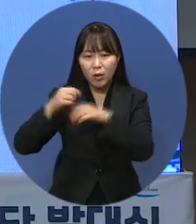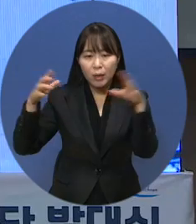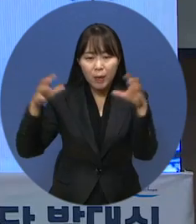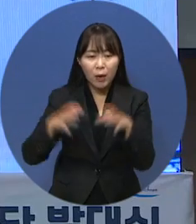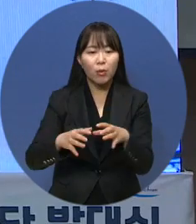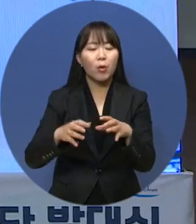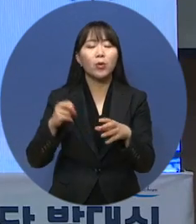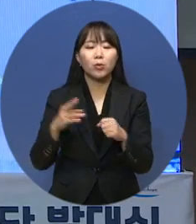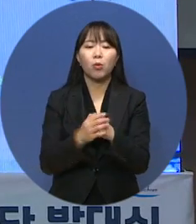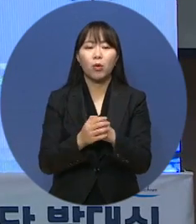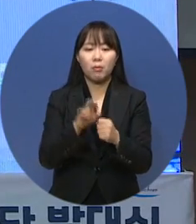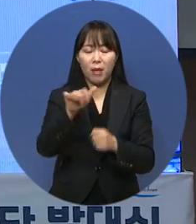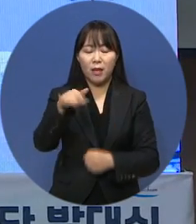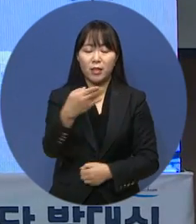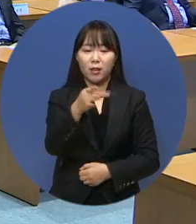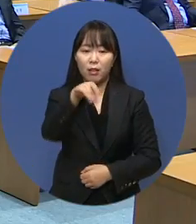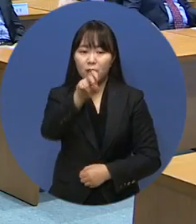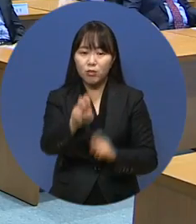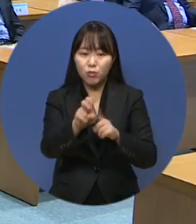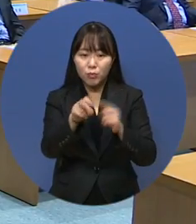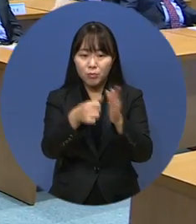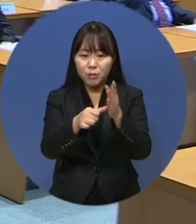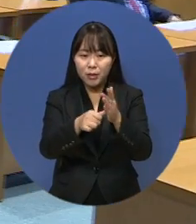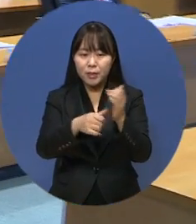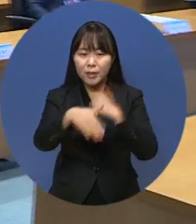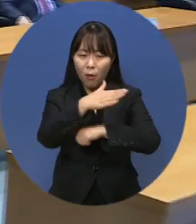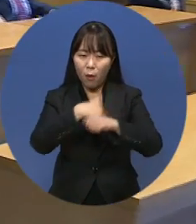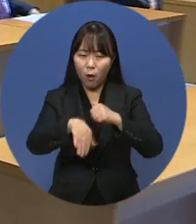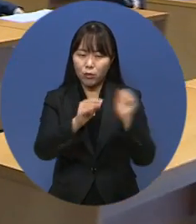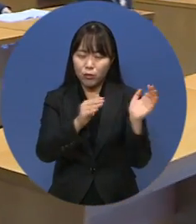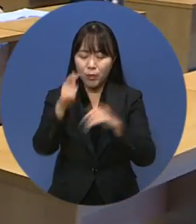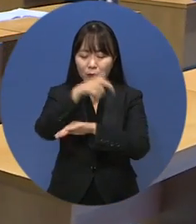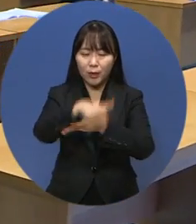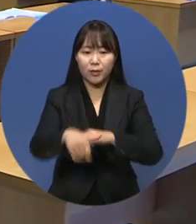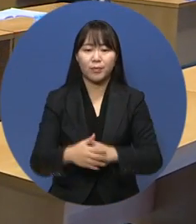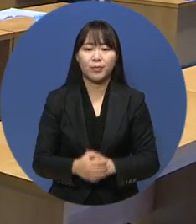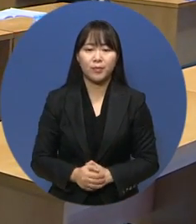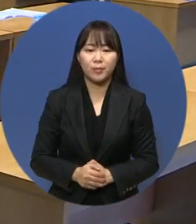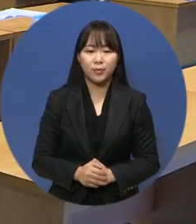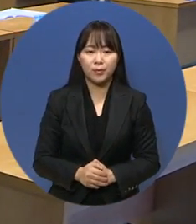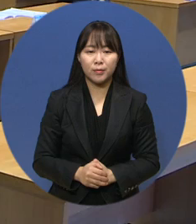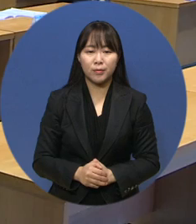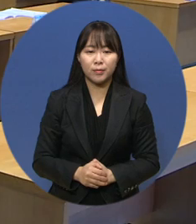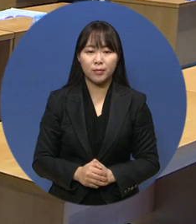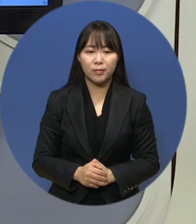결집하고 마그네슘 소재 부품 생태계를 만들어간다는 계획입니다.